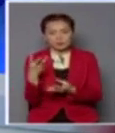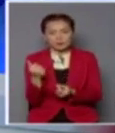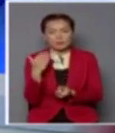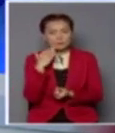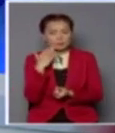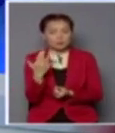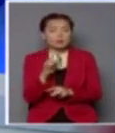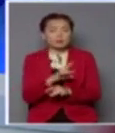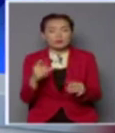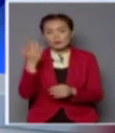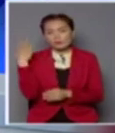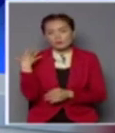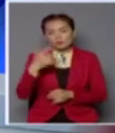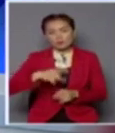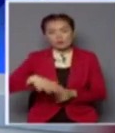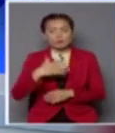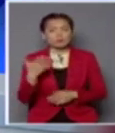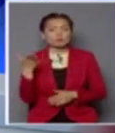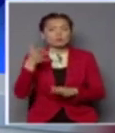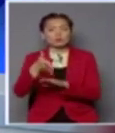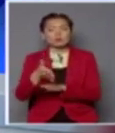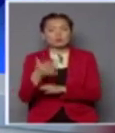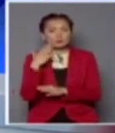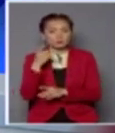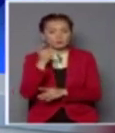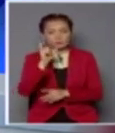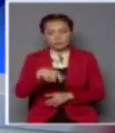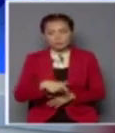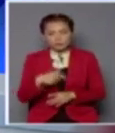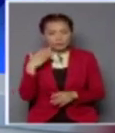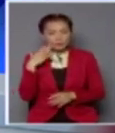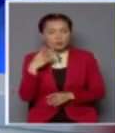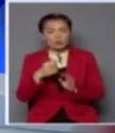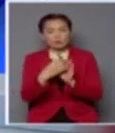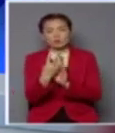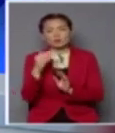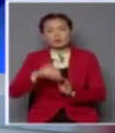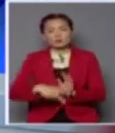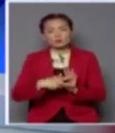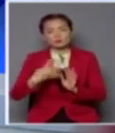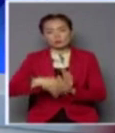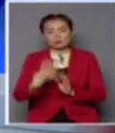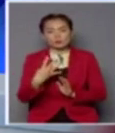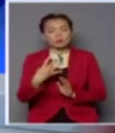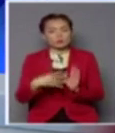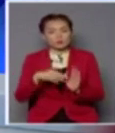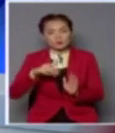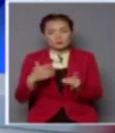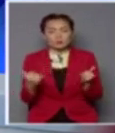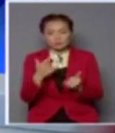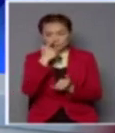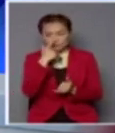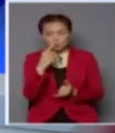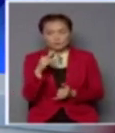көлемі. Айта кетейік, бұрындары елімізде кедейшілік шегі жан басына шаққандағы шекті мөлшері 14 849 тенге болса, биылдан